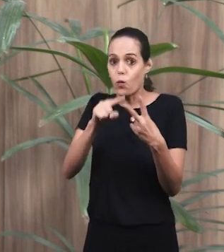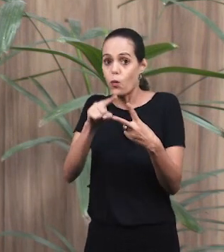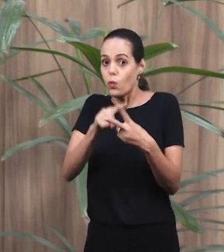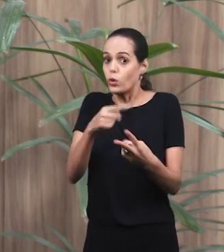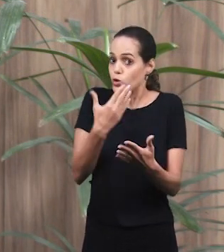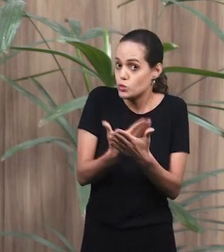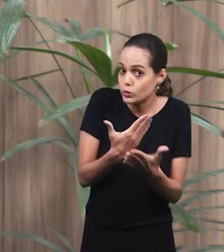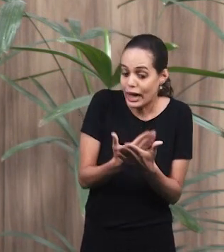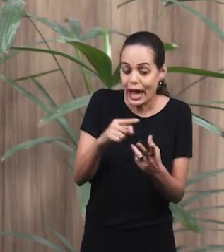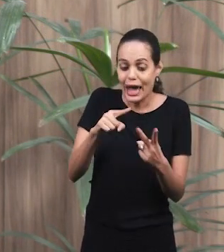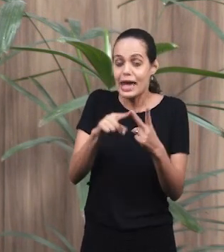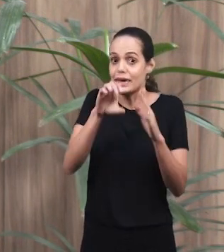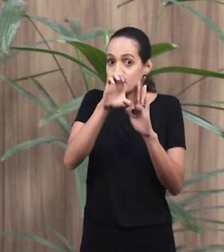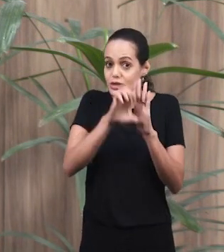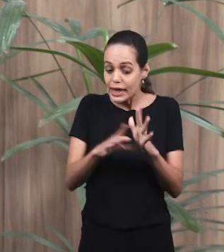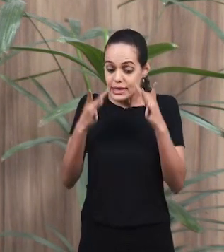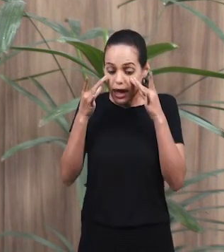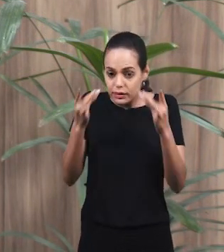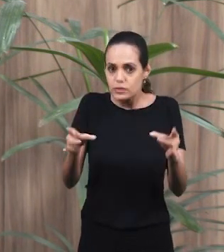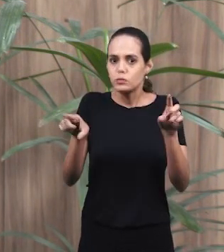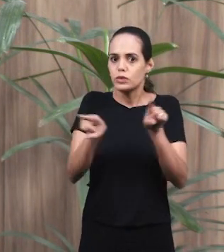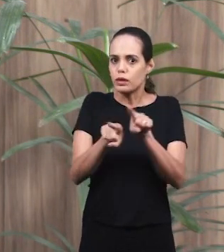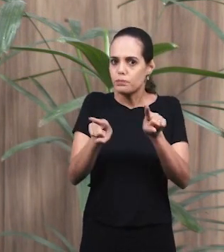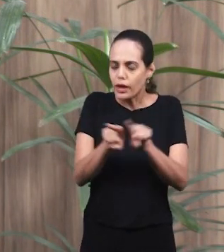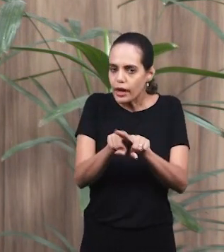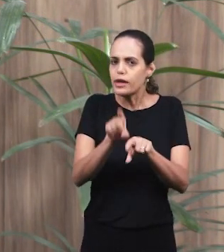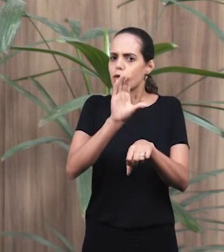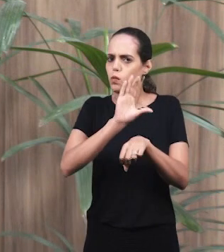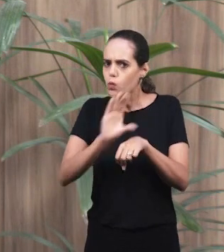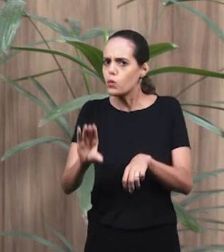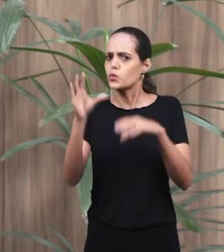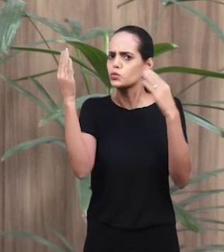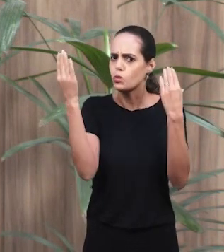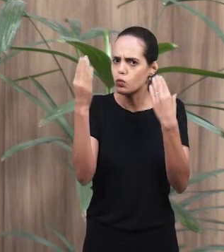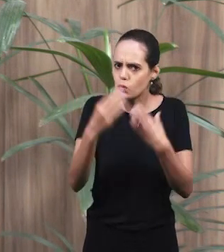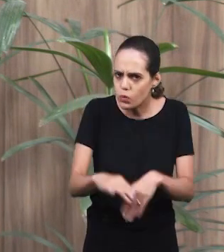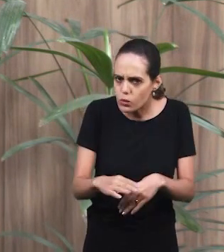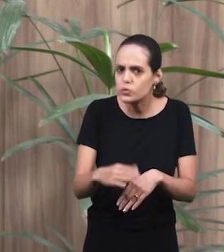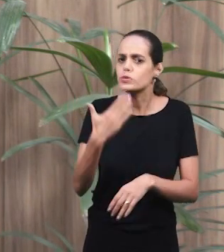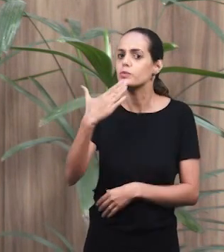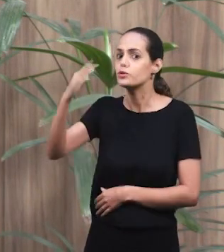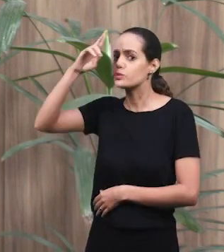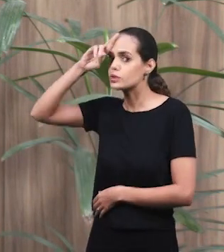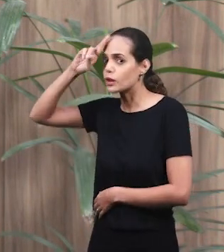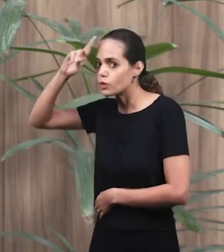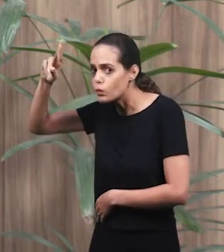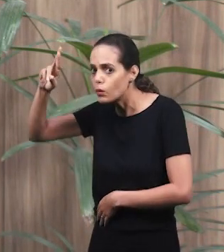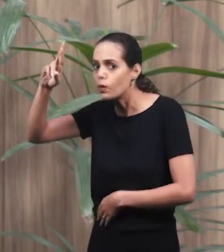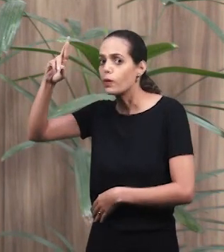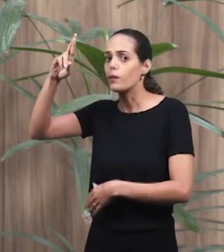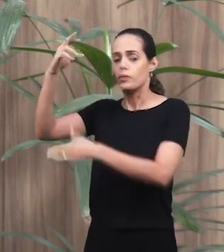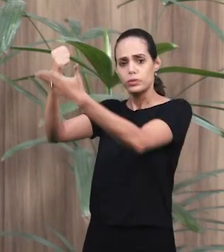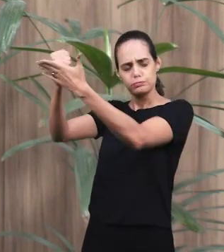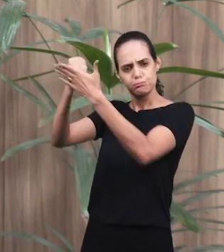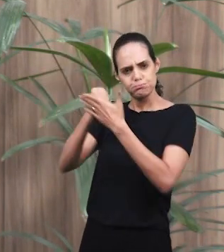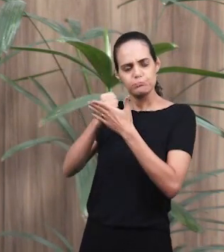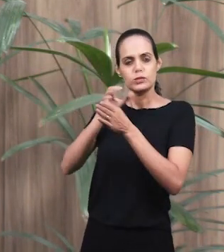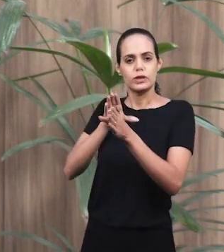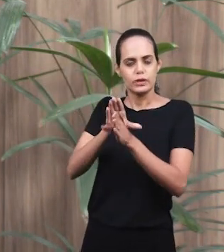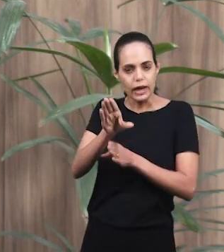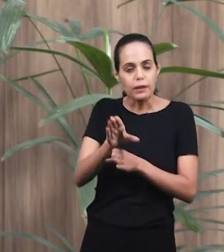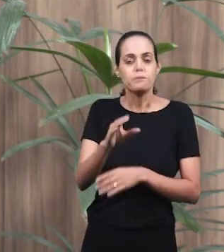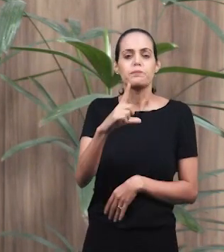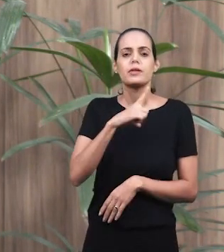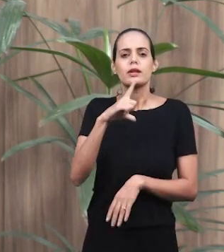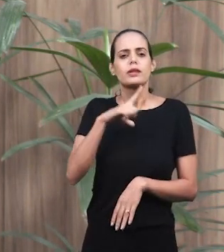beaucoup. Il faut être attentif aux annonces de concours et chercher l'orientation du